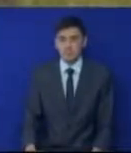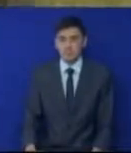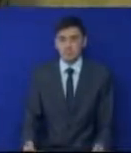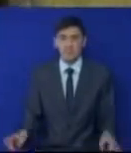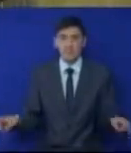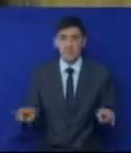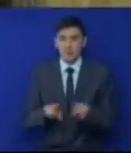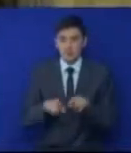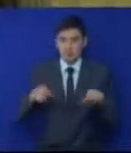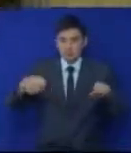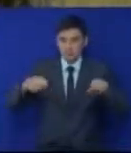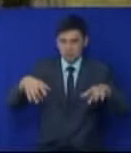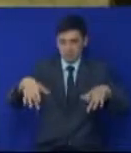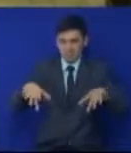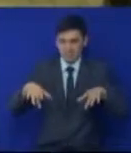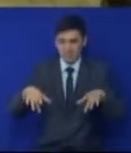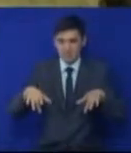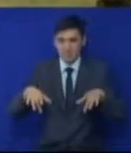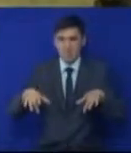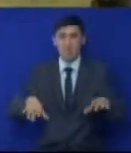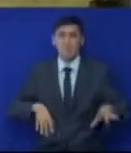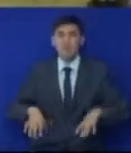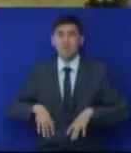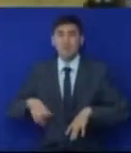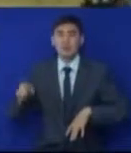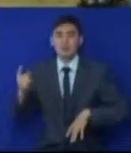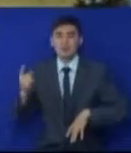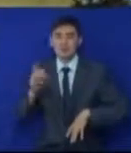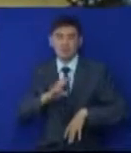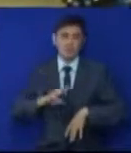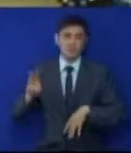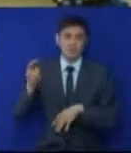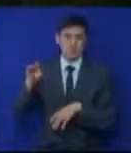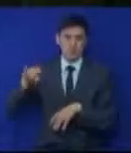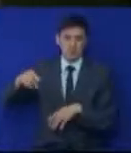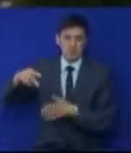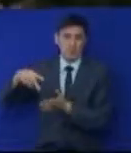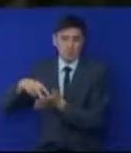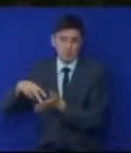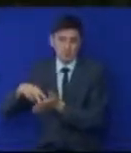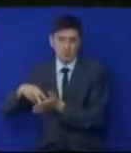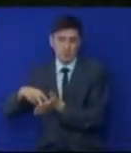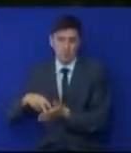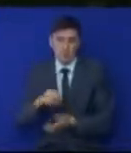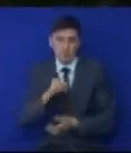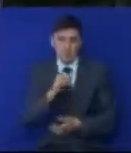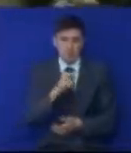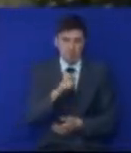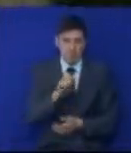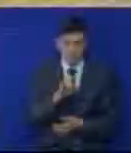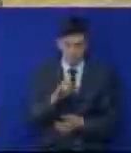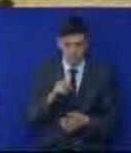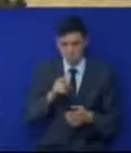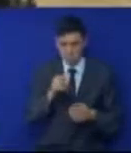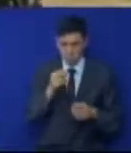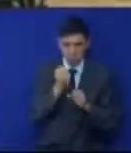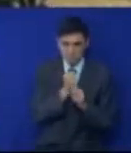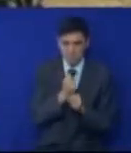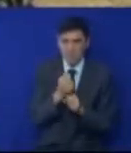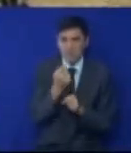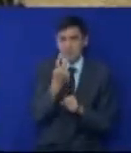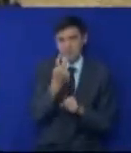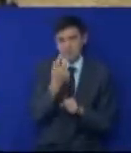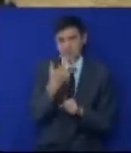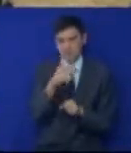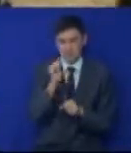Мұндай квадроциклдің нарықтағы бағасы 1 миллион теңге шамасында. Ерғаз Серікқазыұлы техниканы құрауға шамамен 250 мың